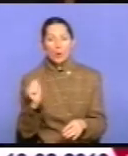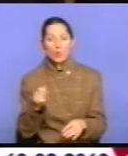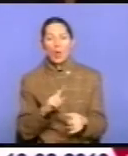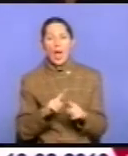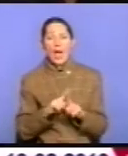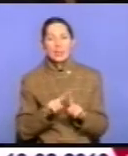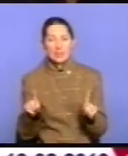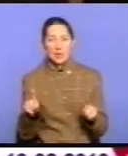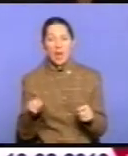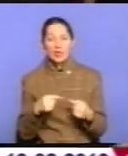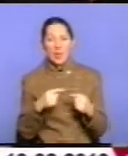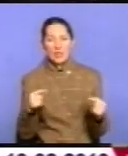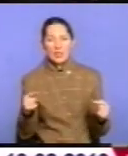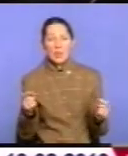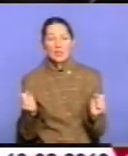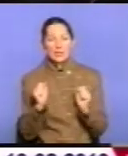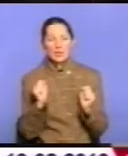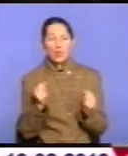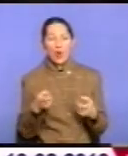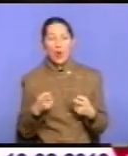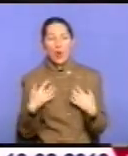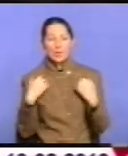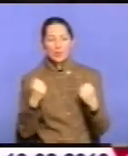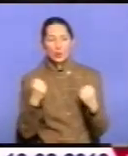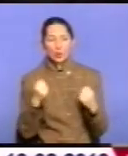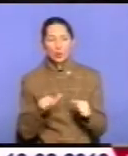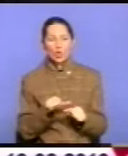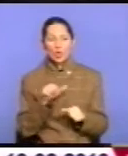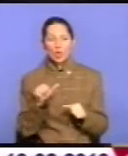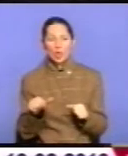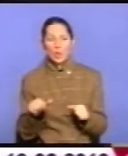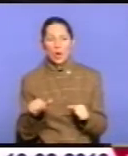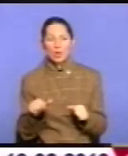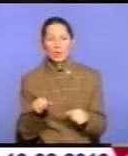видам зимового спорту. Зокрема,